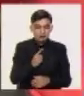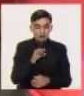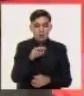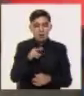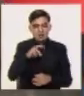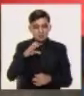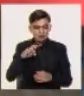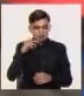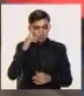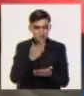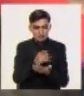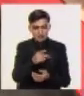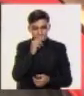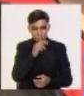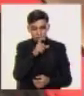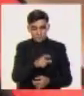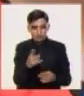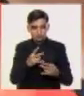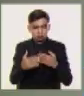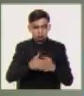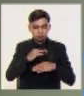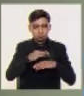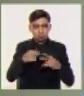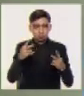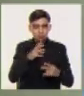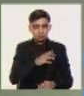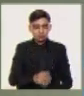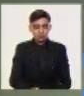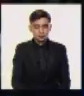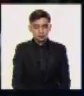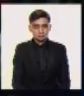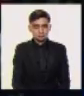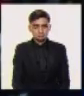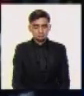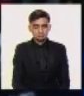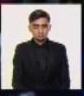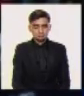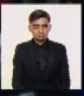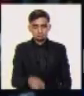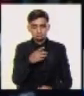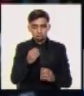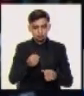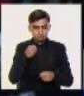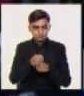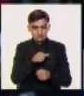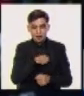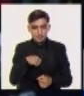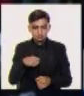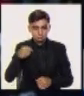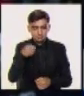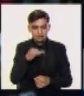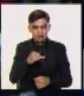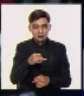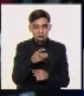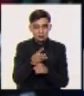пенкина считают что обидчика нужно было наказать строже лаваш парном еще что эта камера